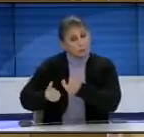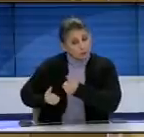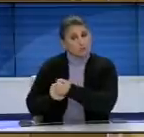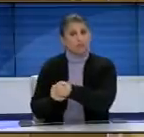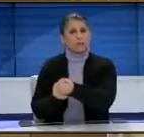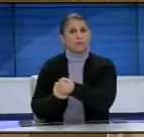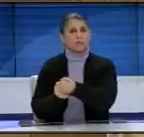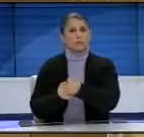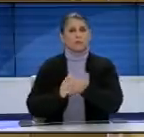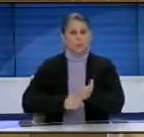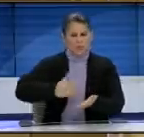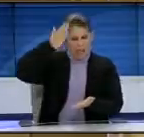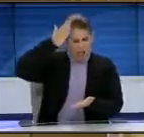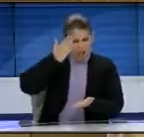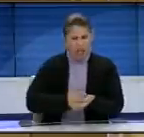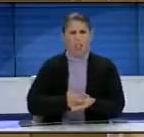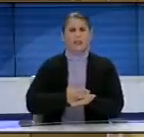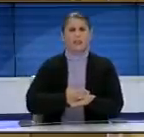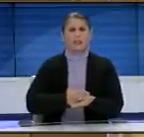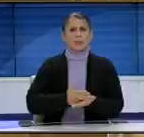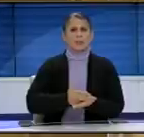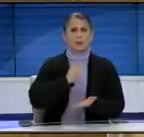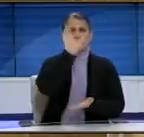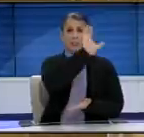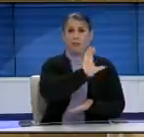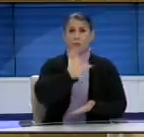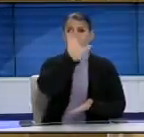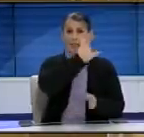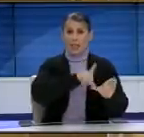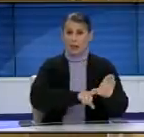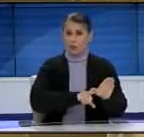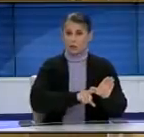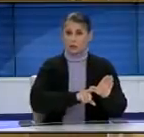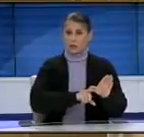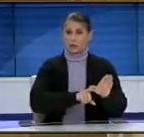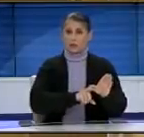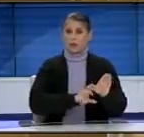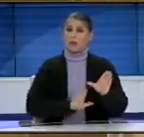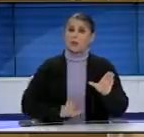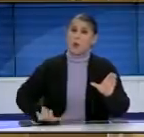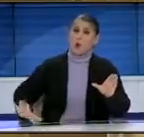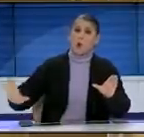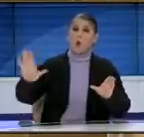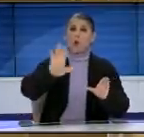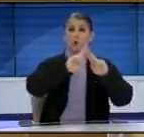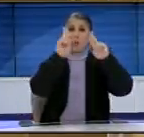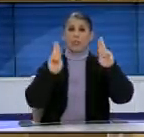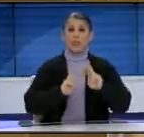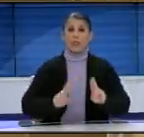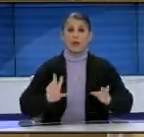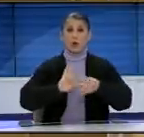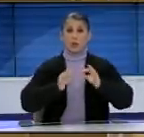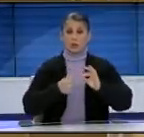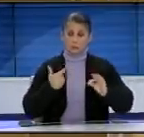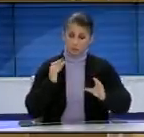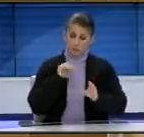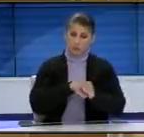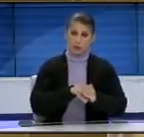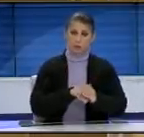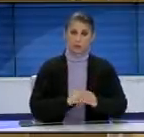Επιτάσσει να είμαστε κάθετοι στο πλαίσιο της Ευρωπαϊκής Ένωσης, αλλά και σε όλους τους διεθνείς οργανισμούς στους οποίους συμμετέχουμε,